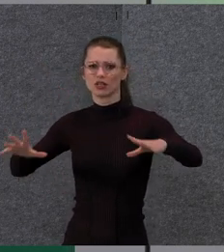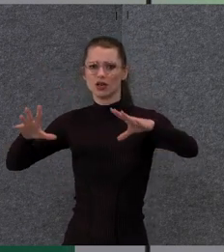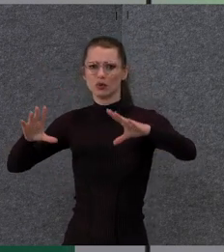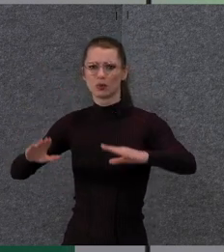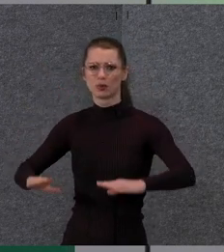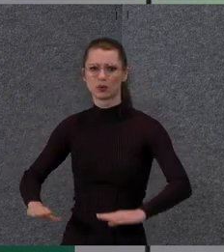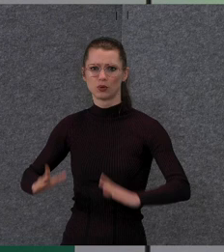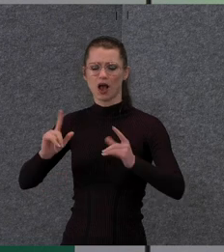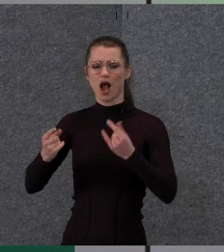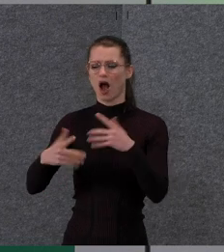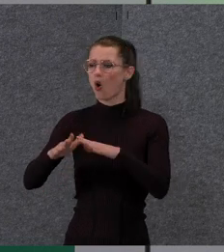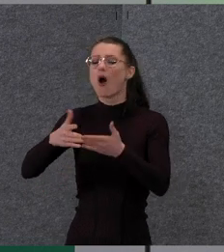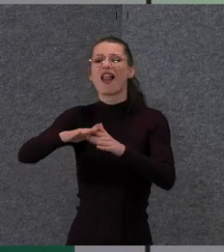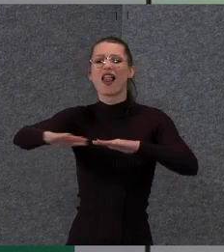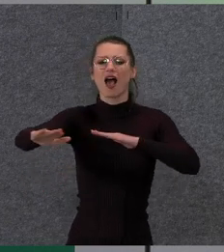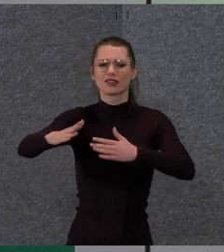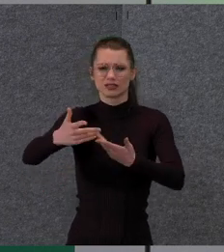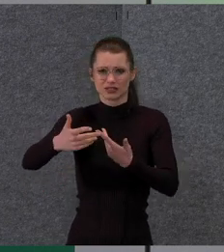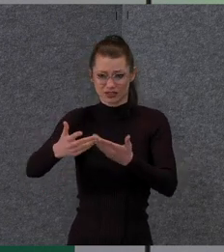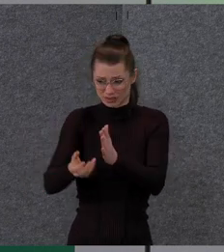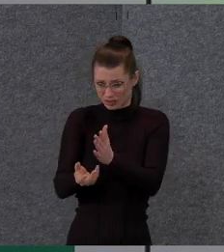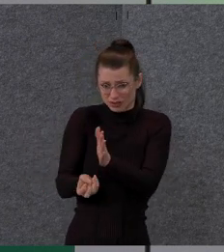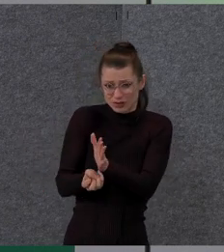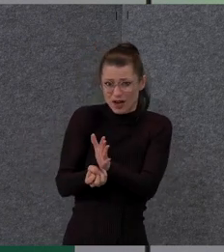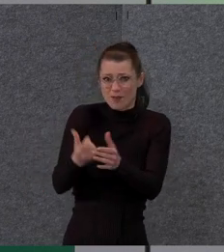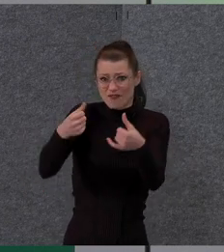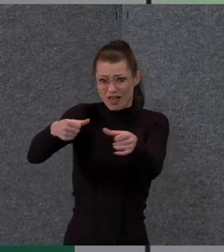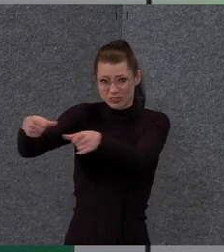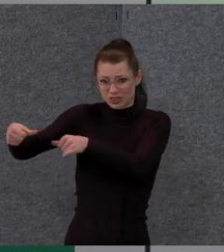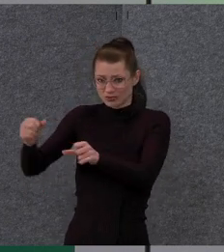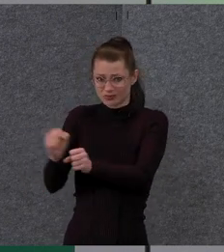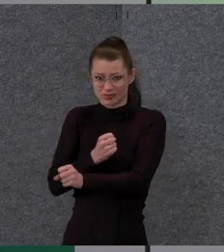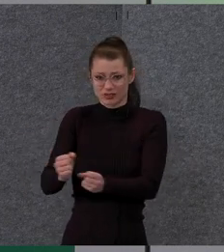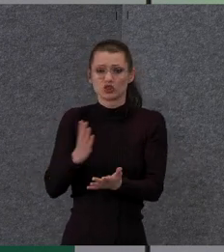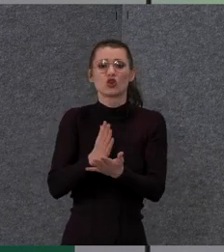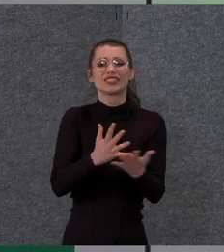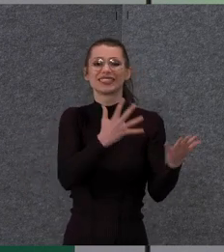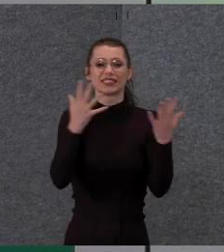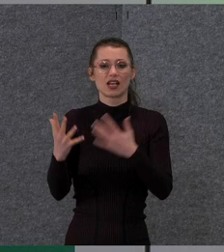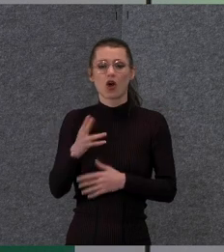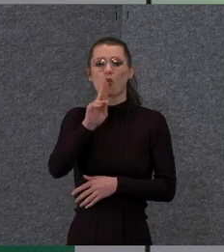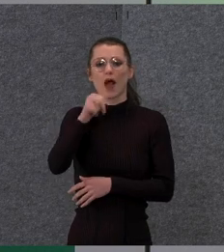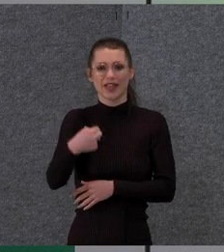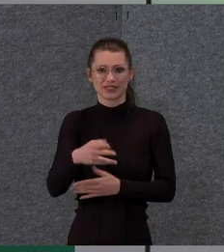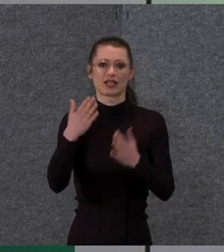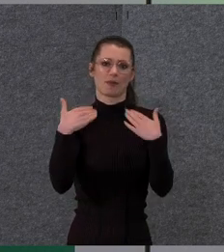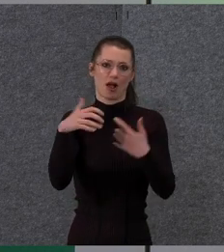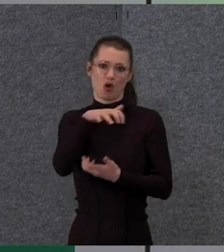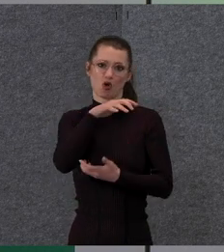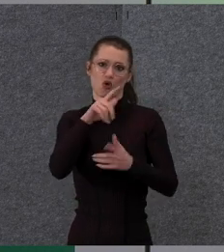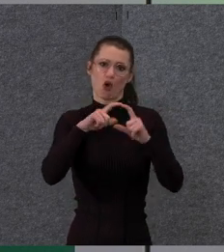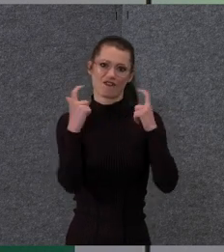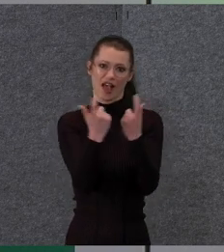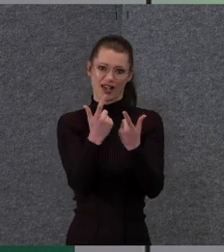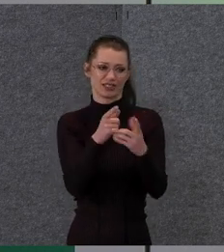fruchtbares Land verwüstet wird. Seit über 10 Jahren arbeite ich auf den UN-Klimakonferenzen. Und auch